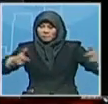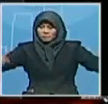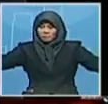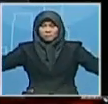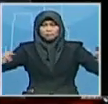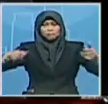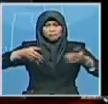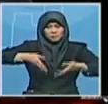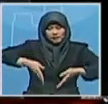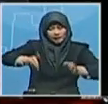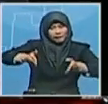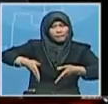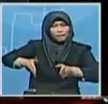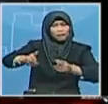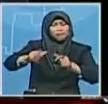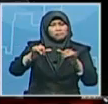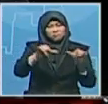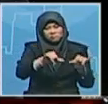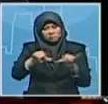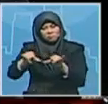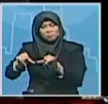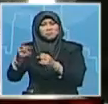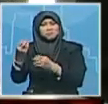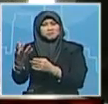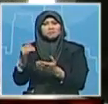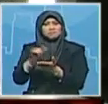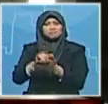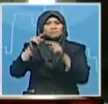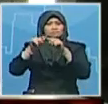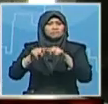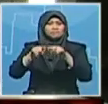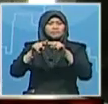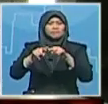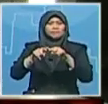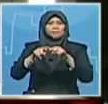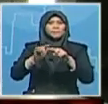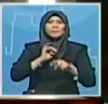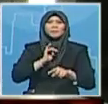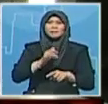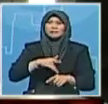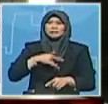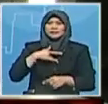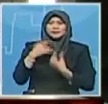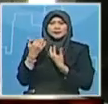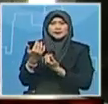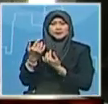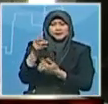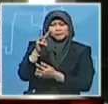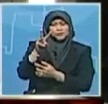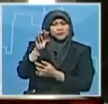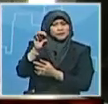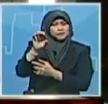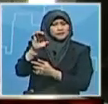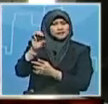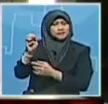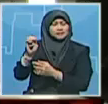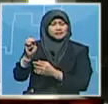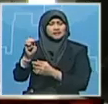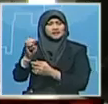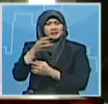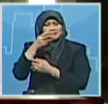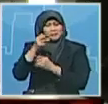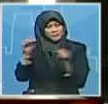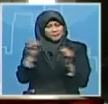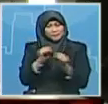kompleksiti kuasa. Jadi itu satu manfaat yang besar dalam konteks. Saya sendiri pun sangat menantikan WCE ini siap. Cepat nak balik kampung untuk